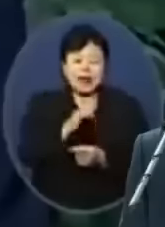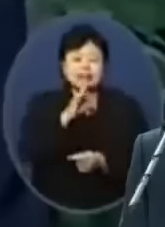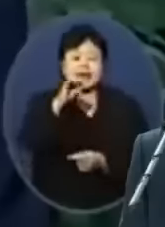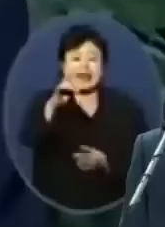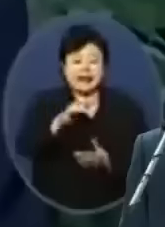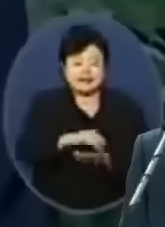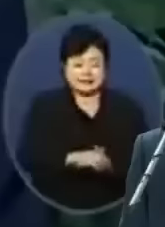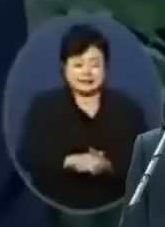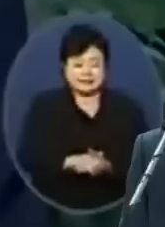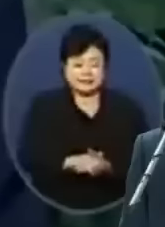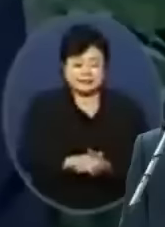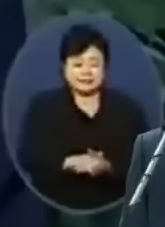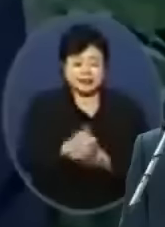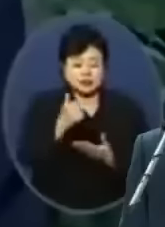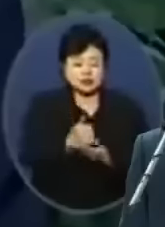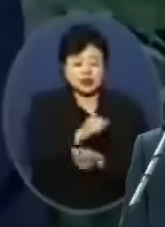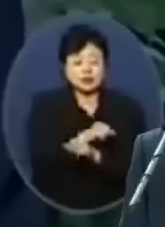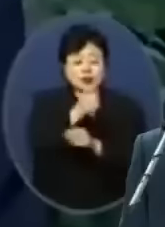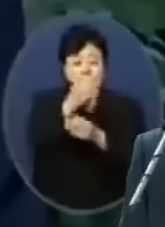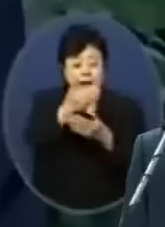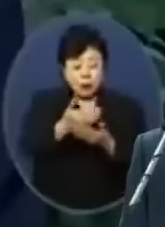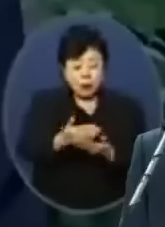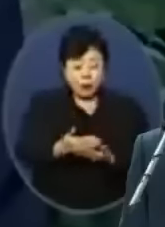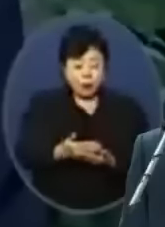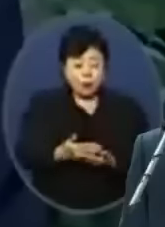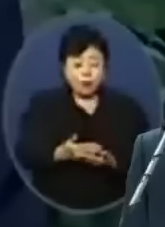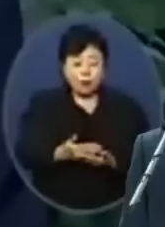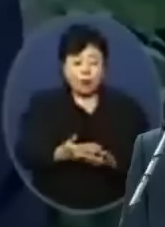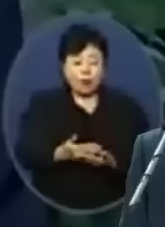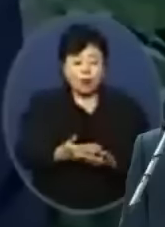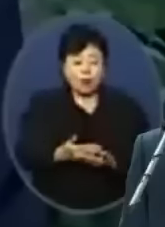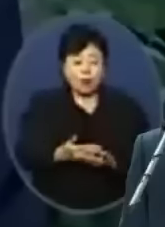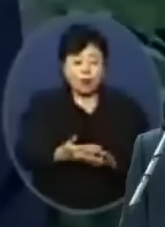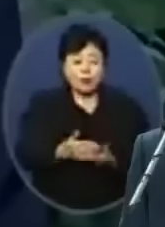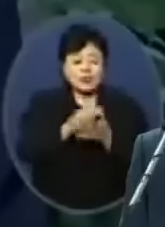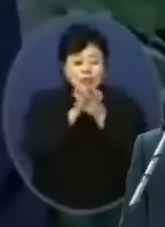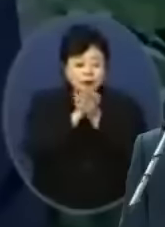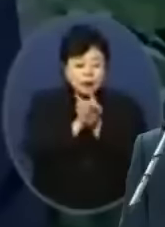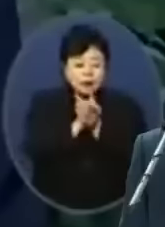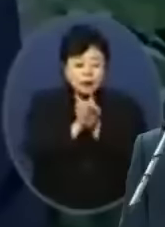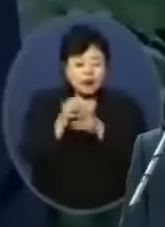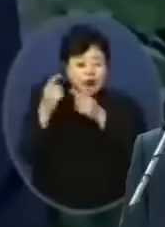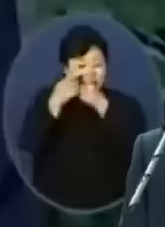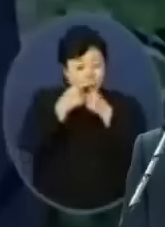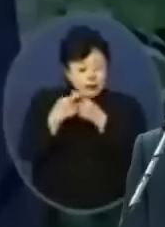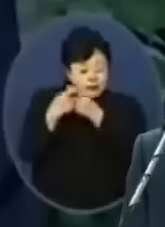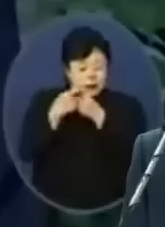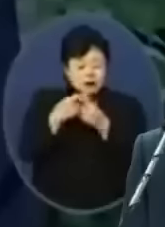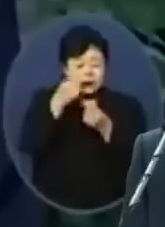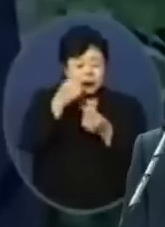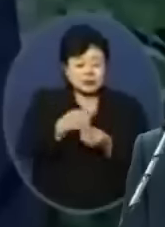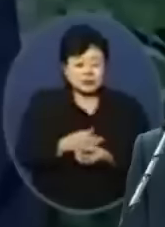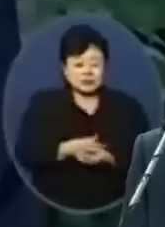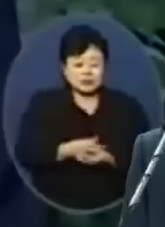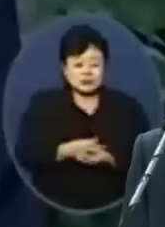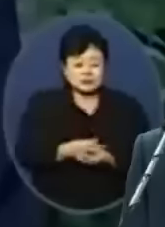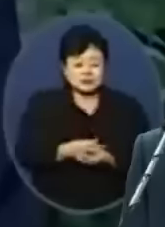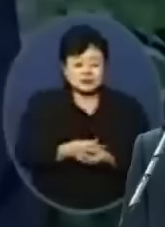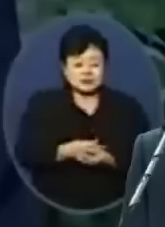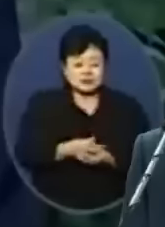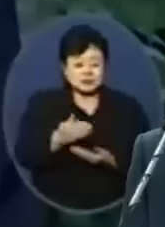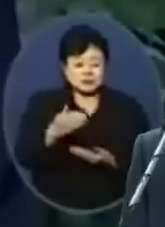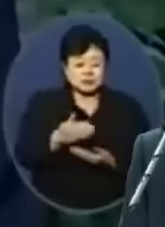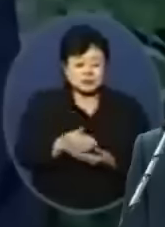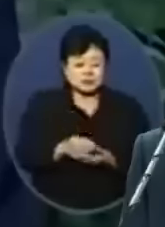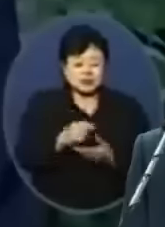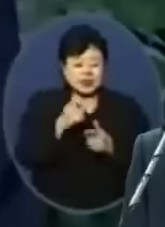것입니다. 죄사함을 얻는 기도, 허물을 얻는 기도